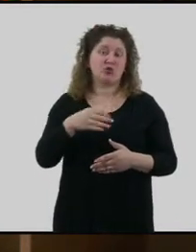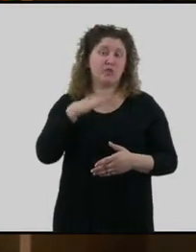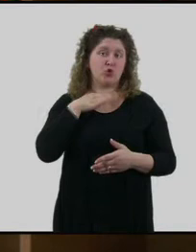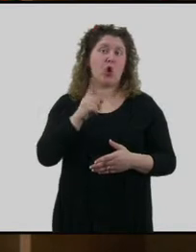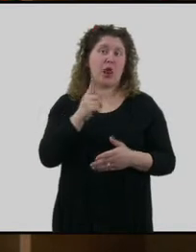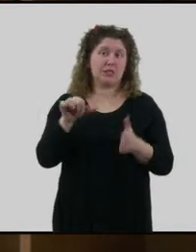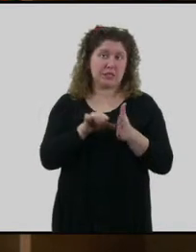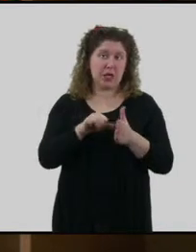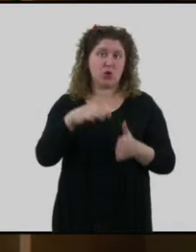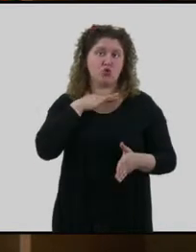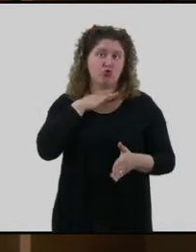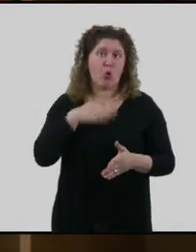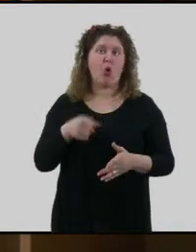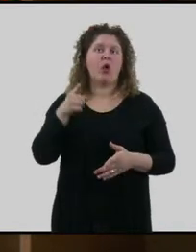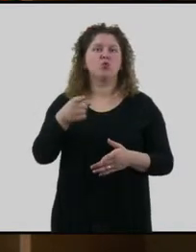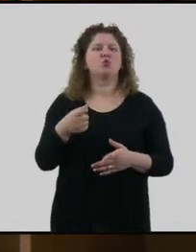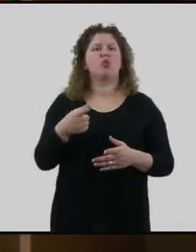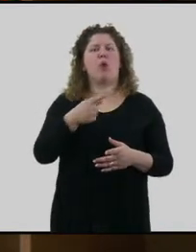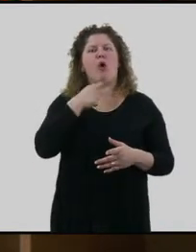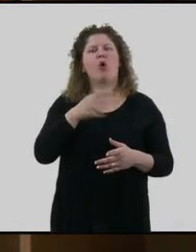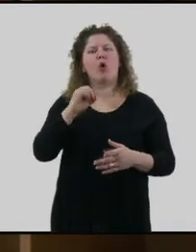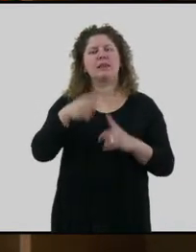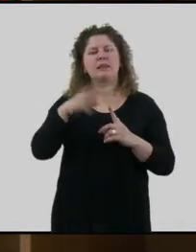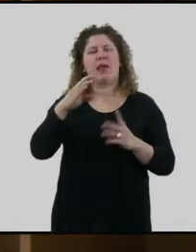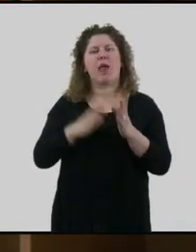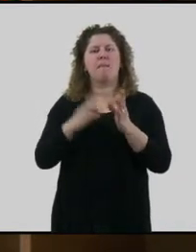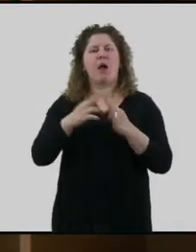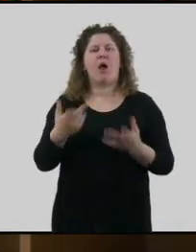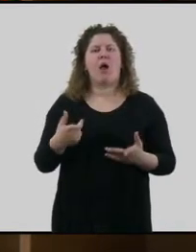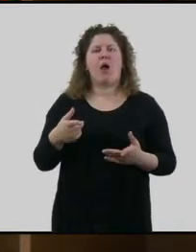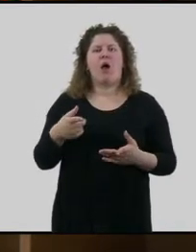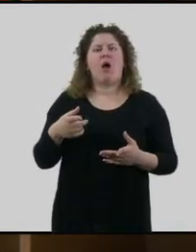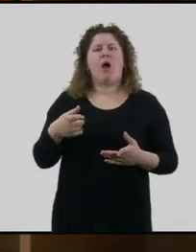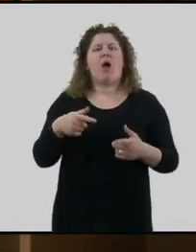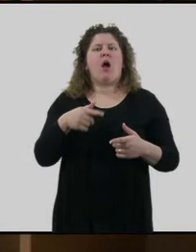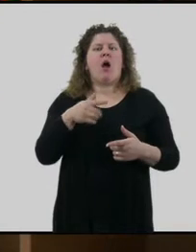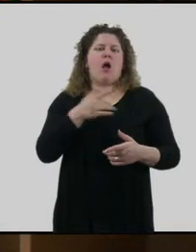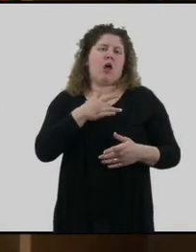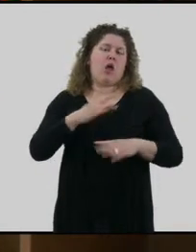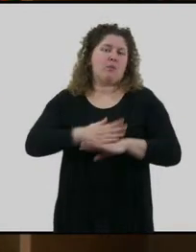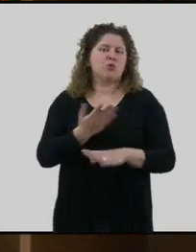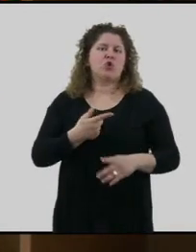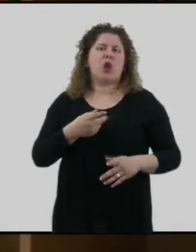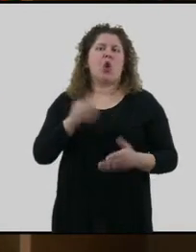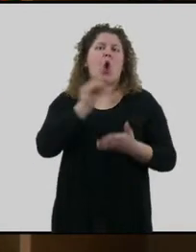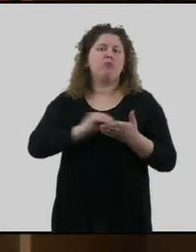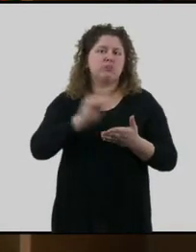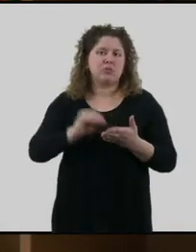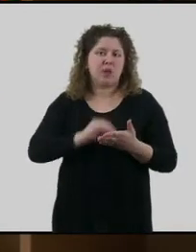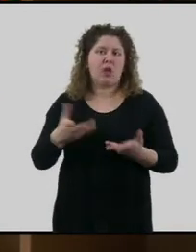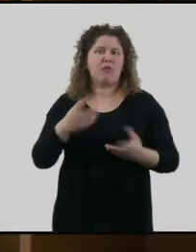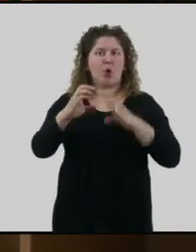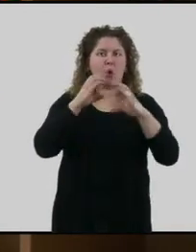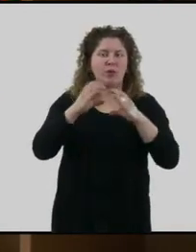škole i srednjoškolcima, a o njima ćemo uglavnom obrađivati teme emocionalnog opismenjavanja, razvoja vještine nenasilne